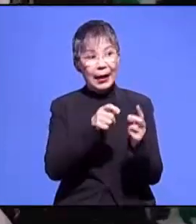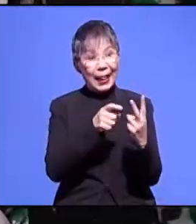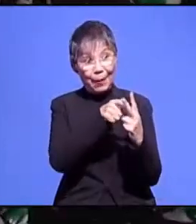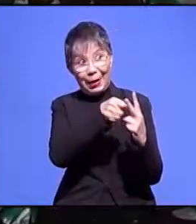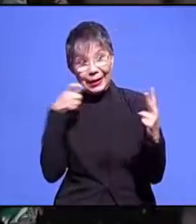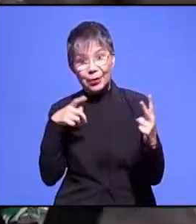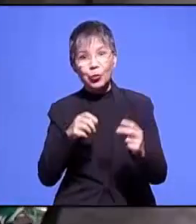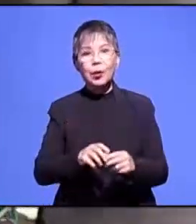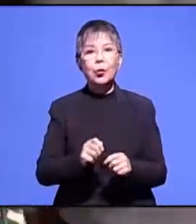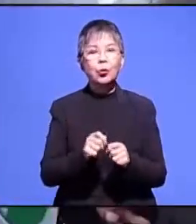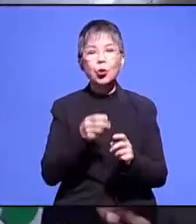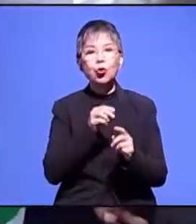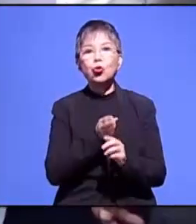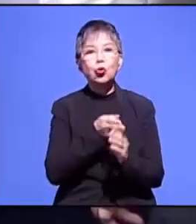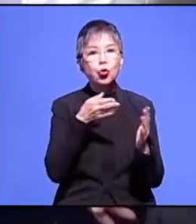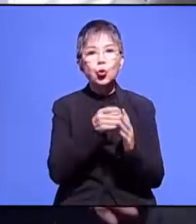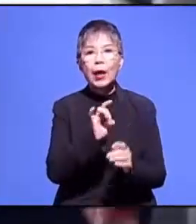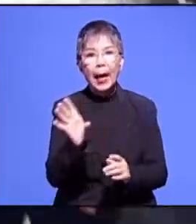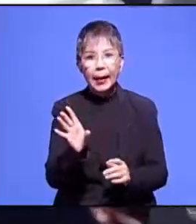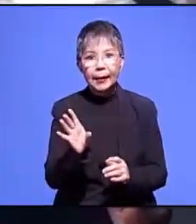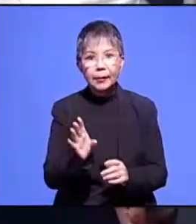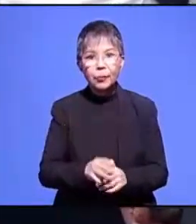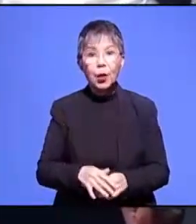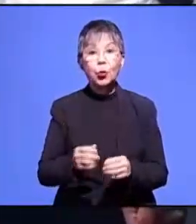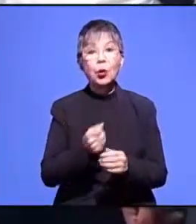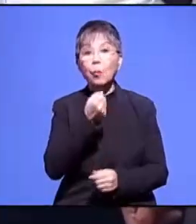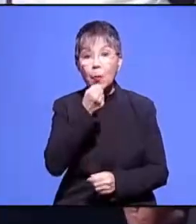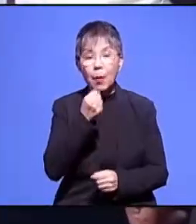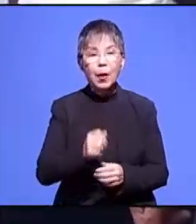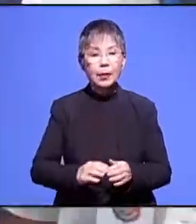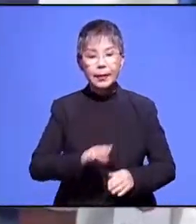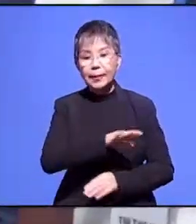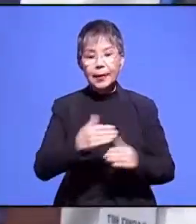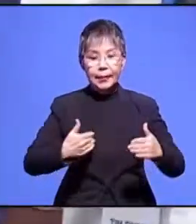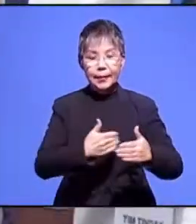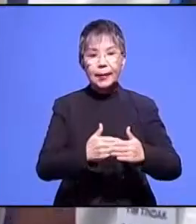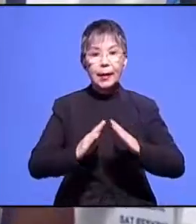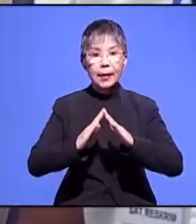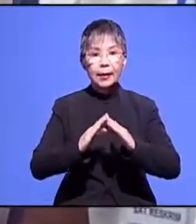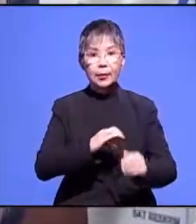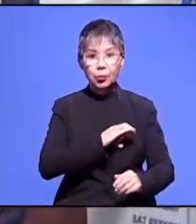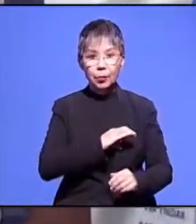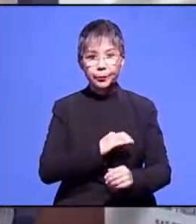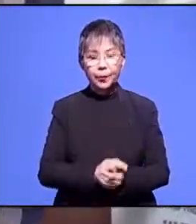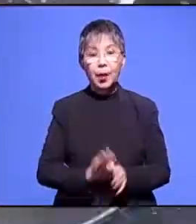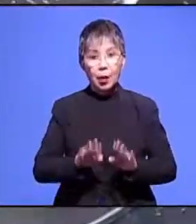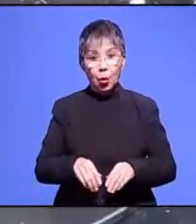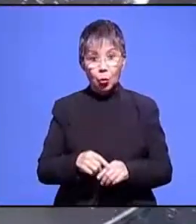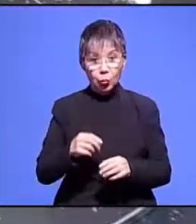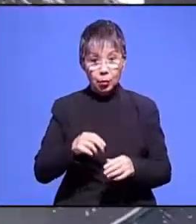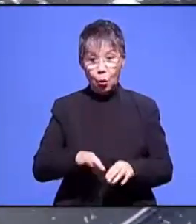akan digunakan untuk tujuan lain pada saat aksi penyampaian pendapat disekitaran istana untuk pemeriksaan lebih lanjut